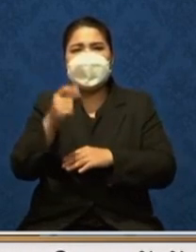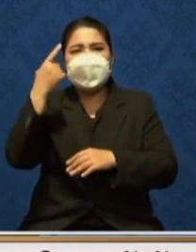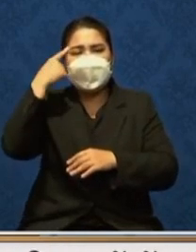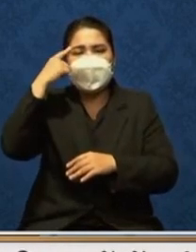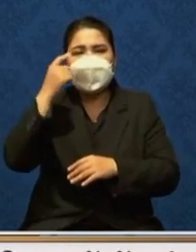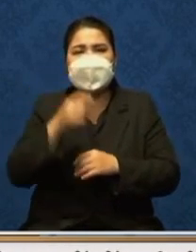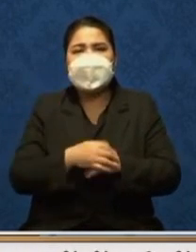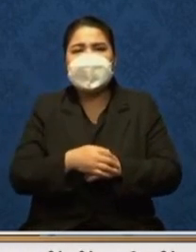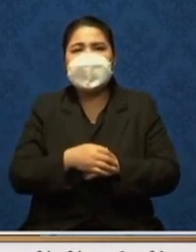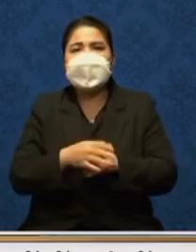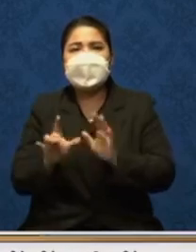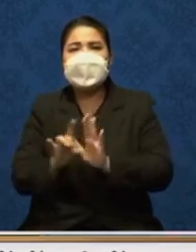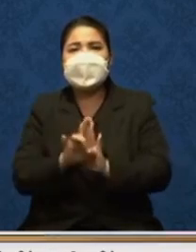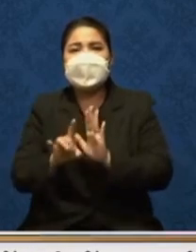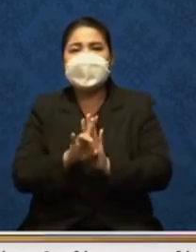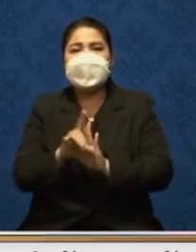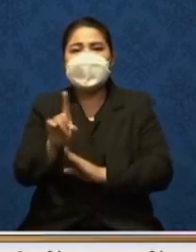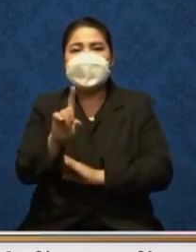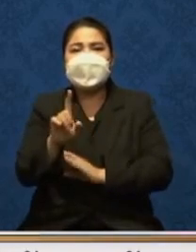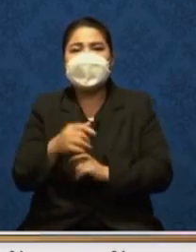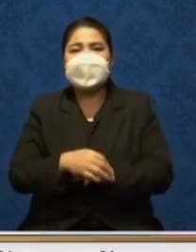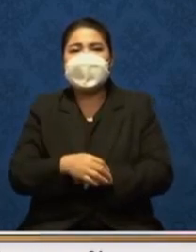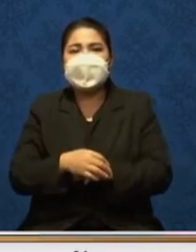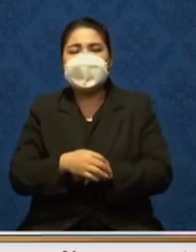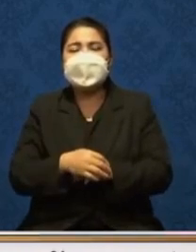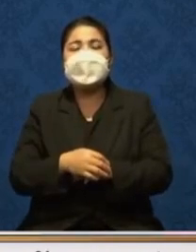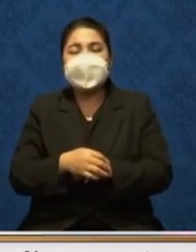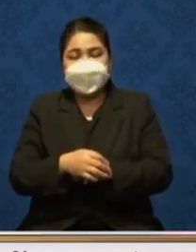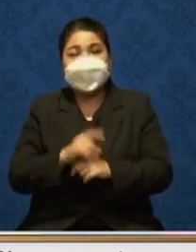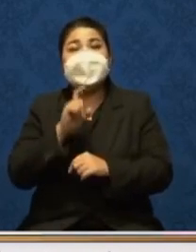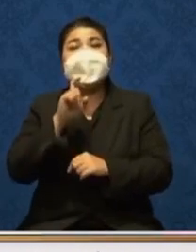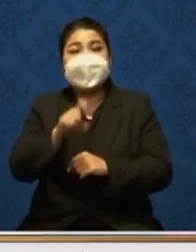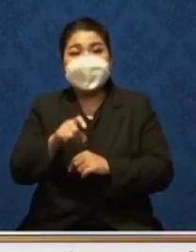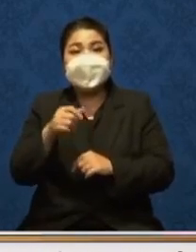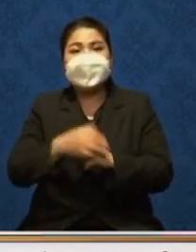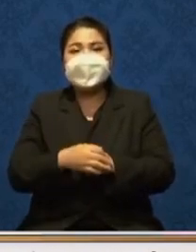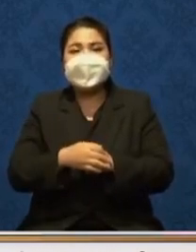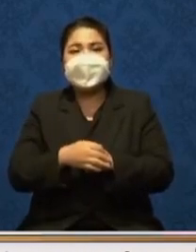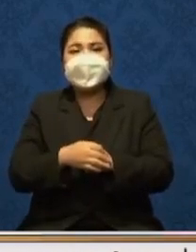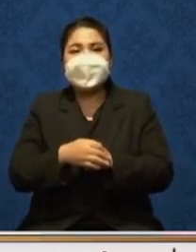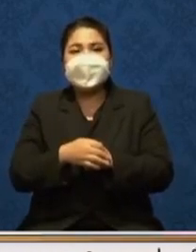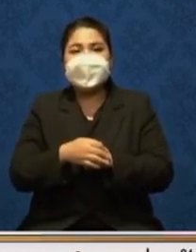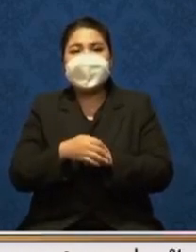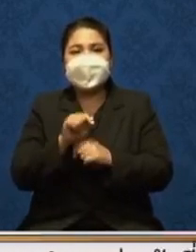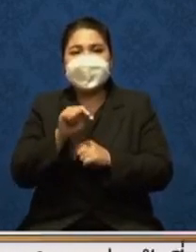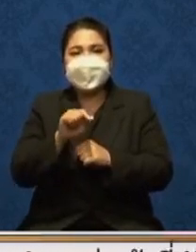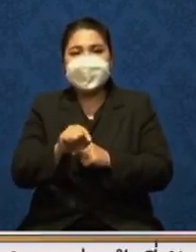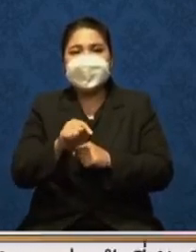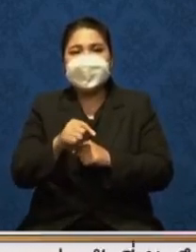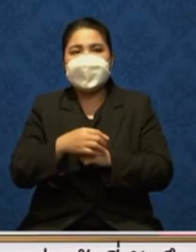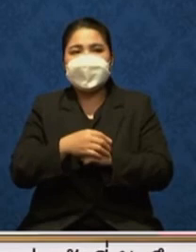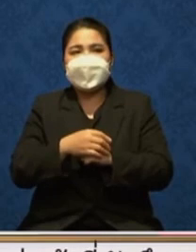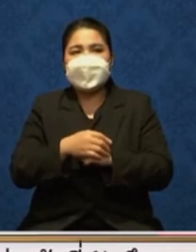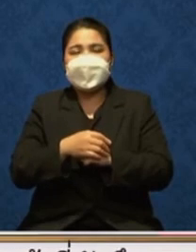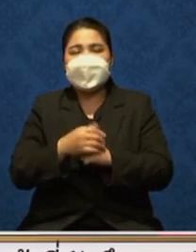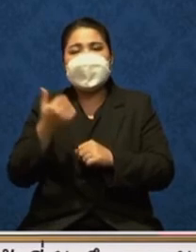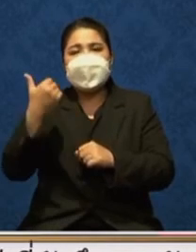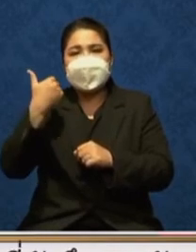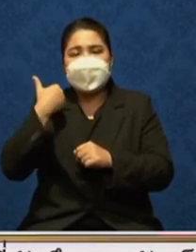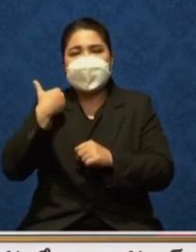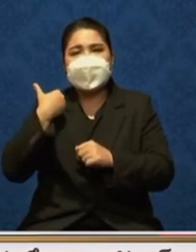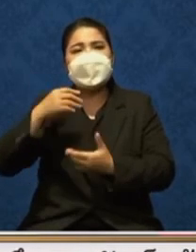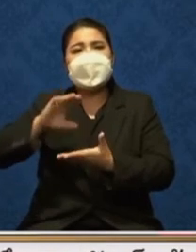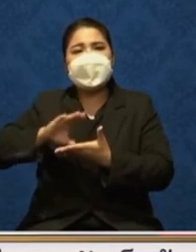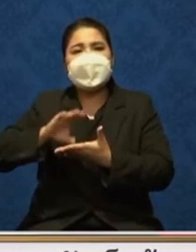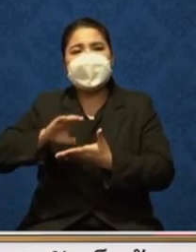และประเด็สุดท้าย คอคำถามที่วาการโอนกิจasterการห้างห้นสโอกาบุษยเจรินที่มีทนจดทเบีนประ